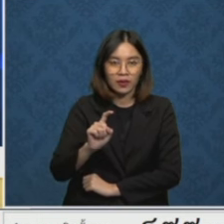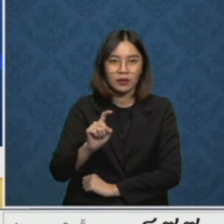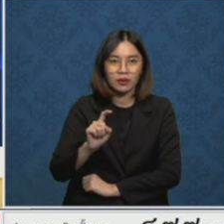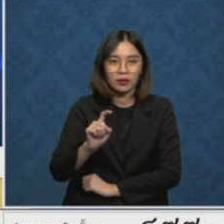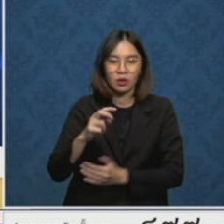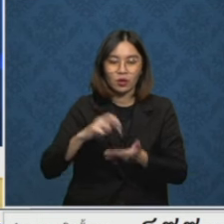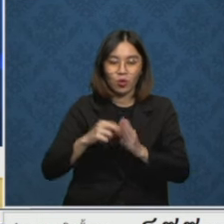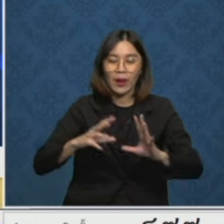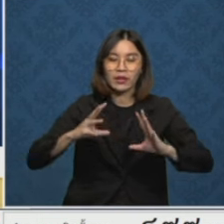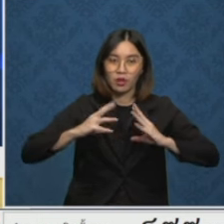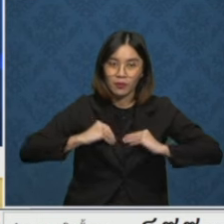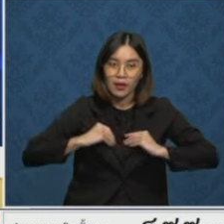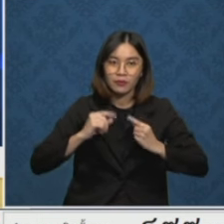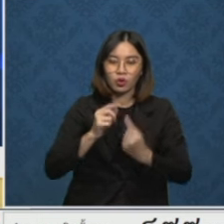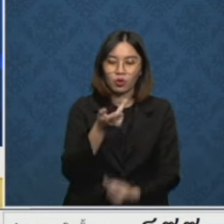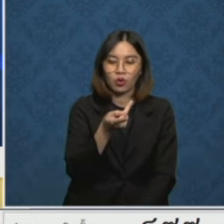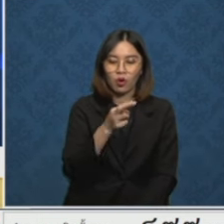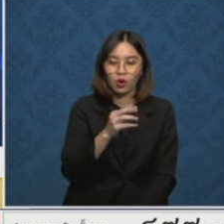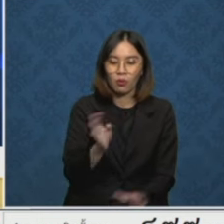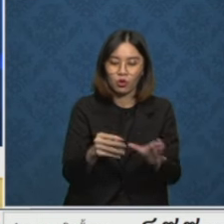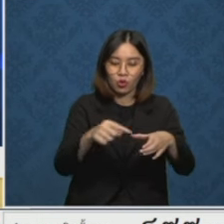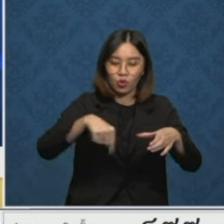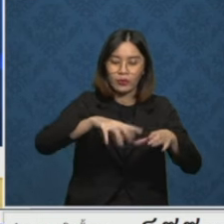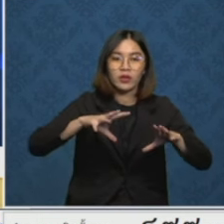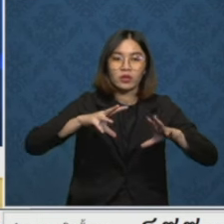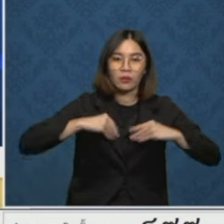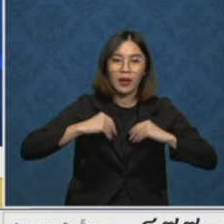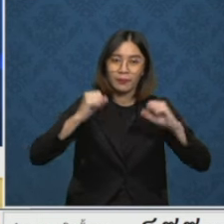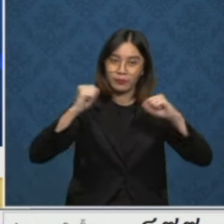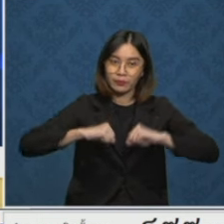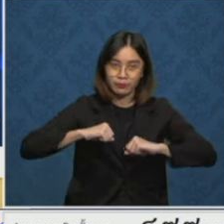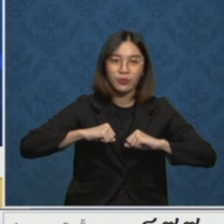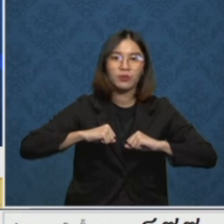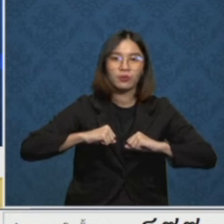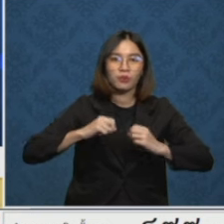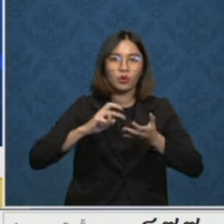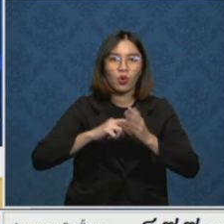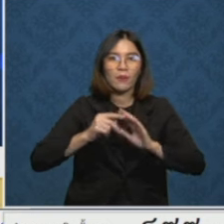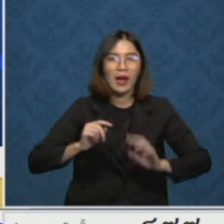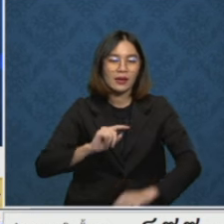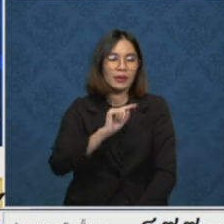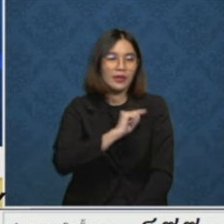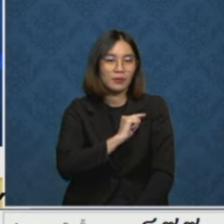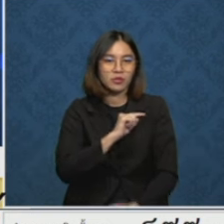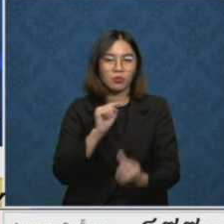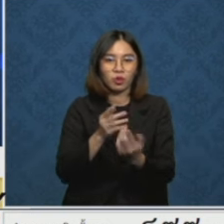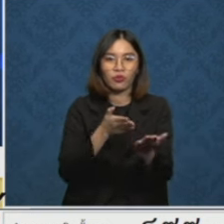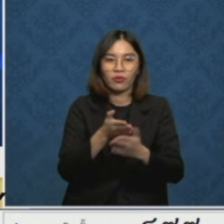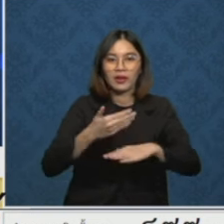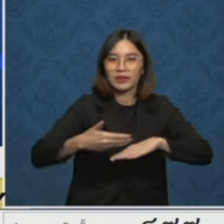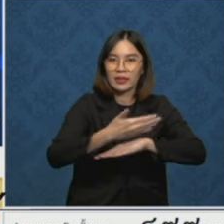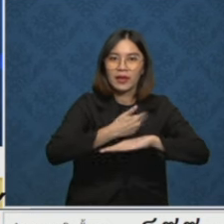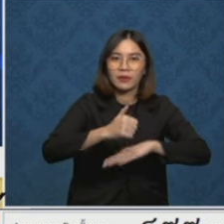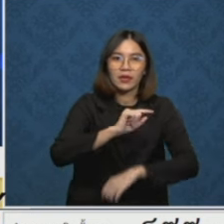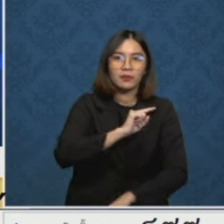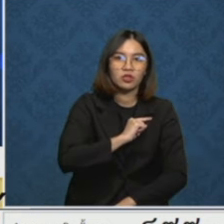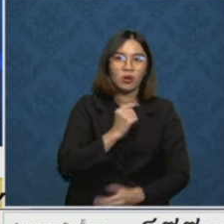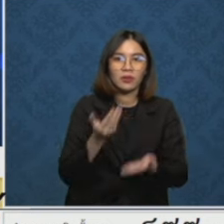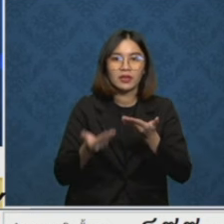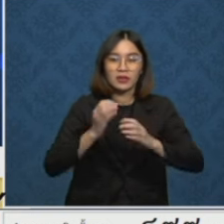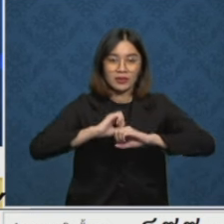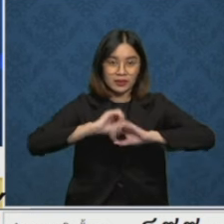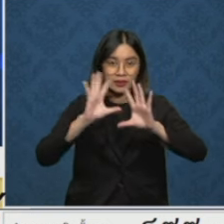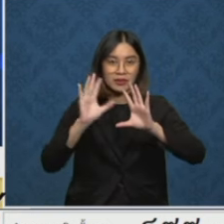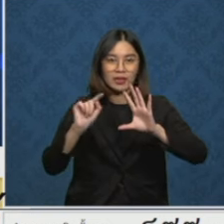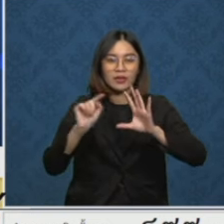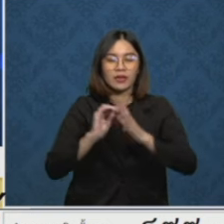โดยได้รับความเห็นชอบจากครม.มันจะได้เห็นชัดๆกันไปเลยว่ามันเป็นความรับผิดชอบของทางฝ่ายการเมืองหรือจะเอาให้ชัดว่